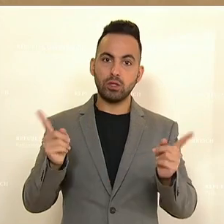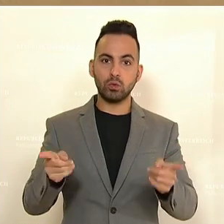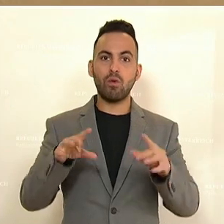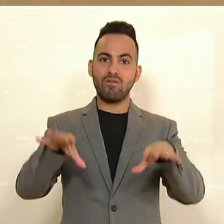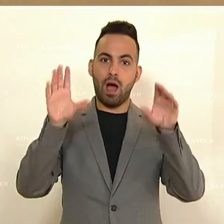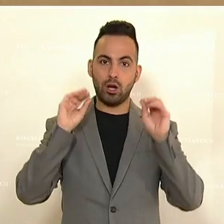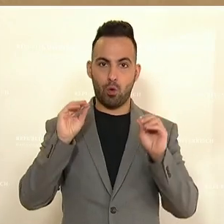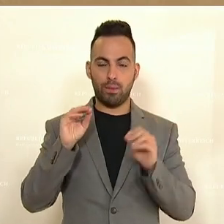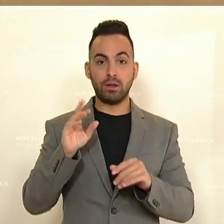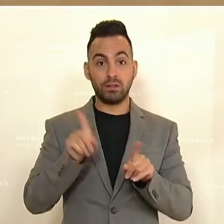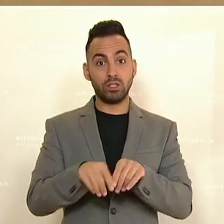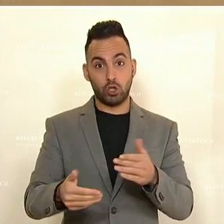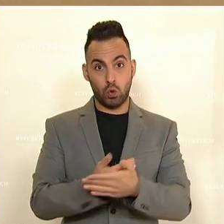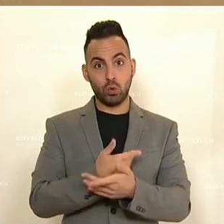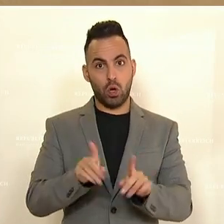und das ist ganz wichtig.